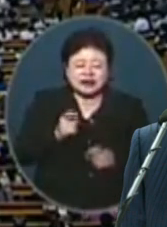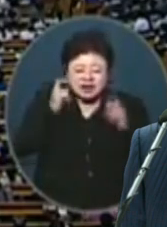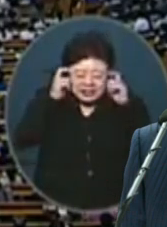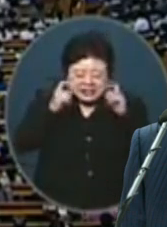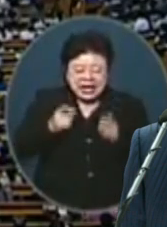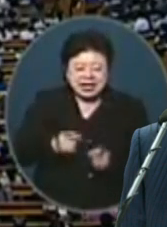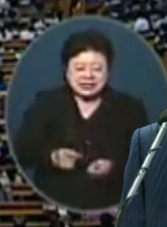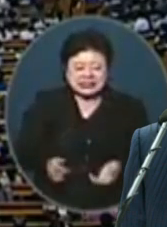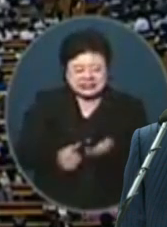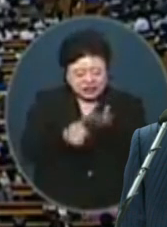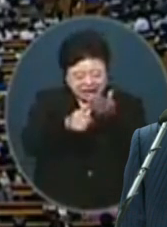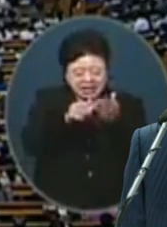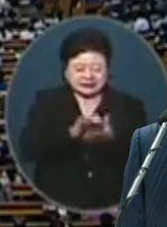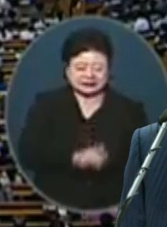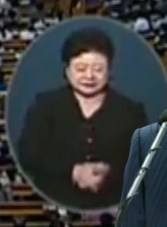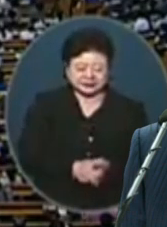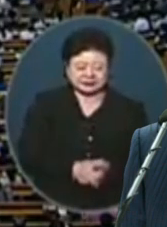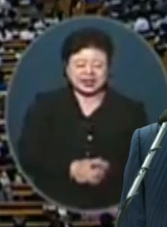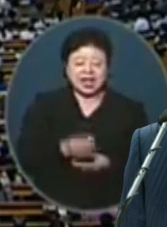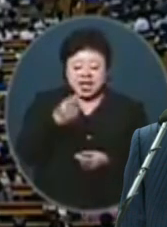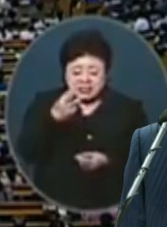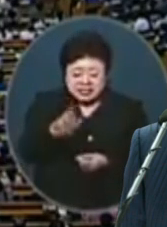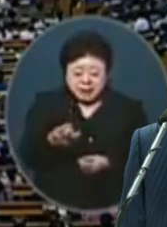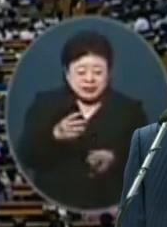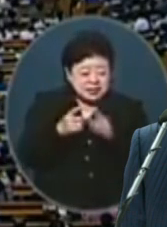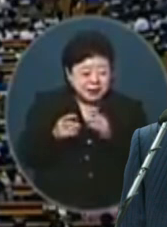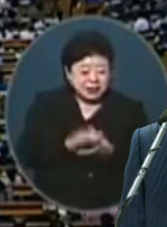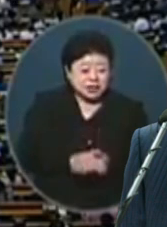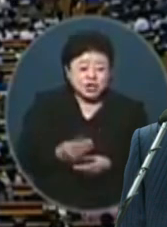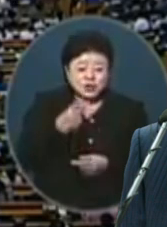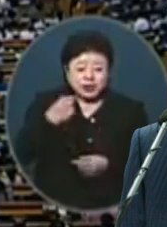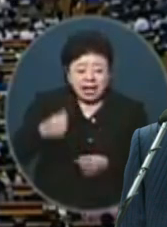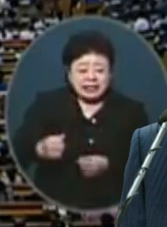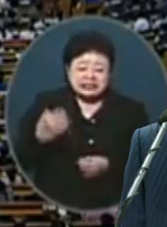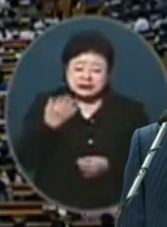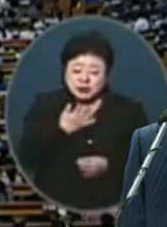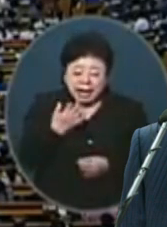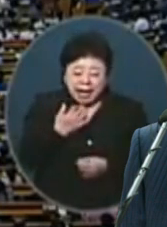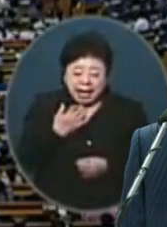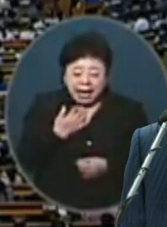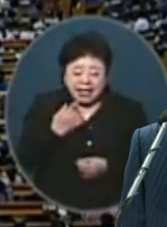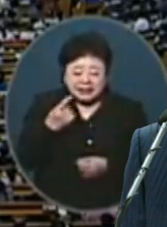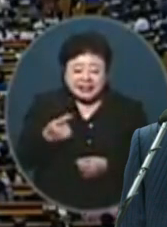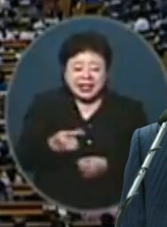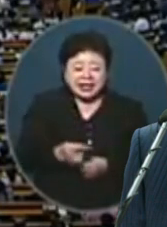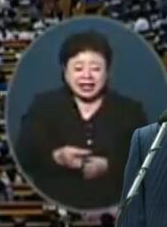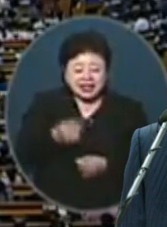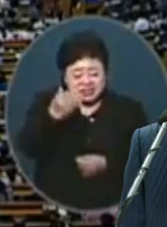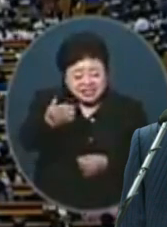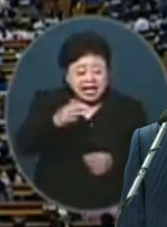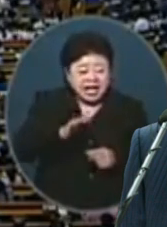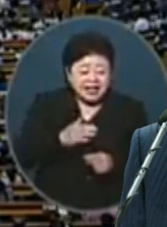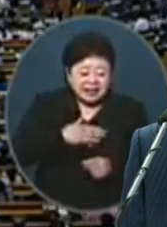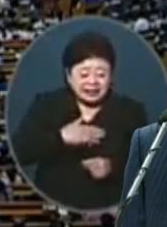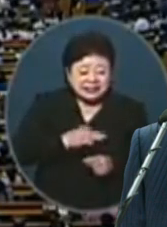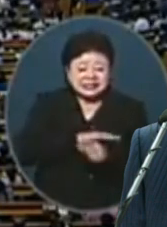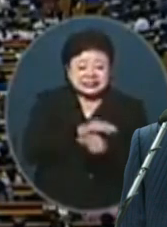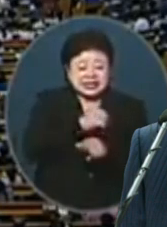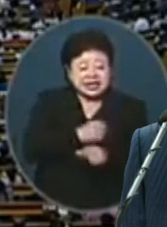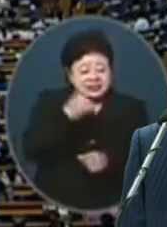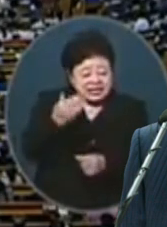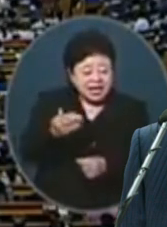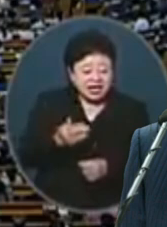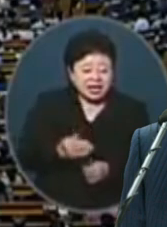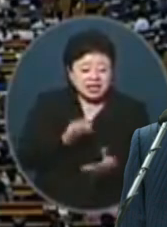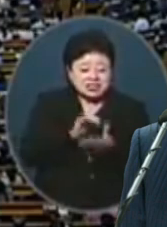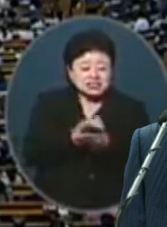양을 쳐라. 세 번째 이르시되 요한의 아들 시몬아 내가 나를 필레오